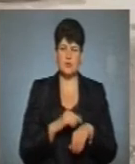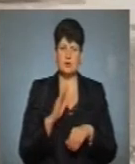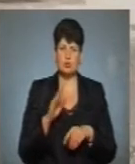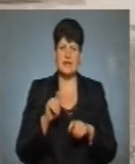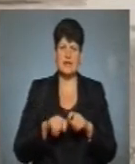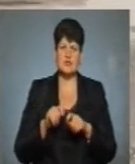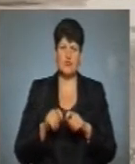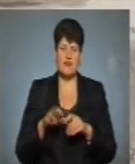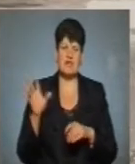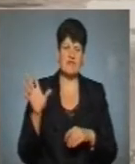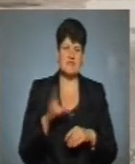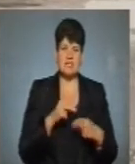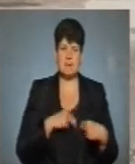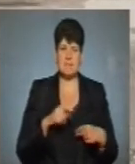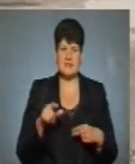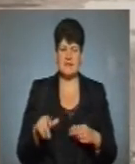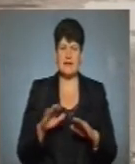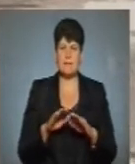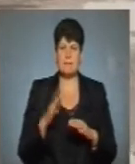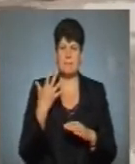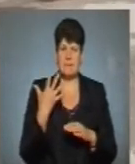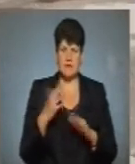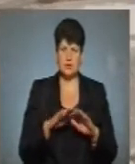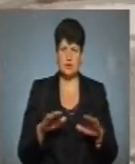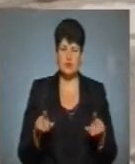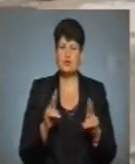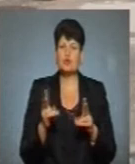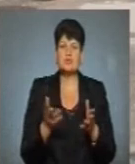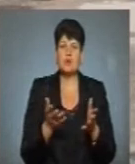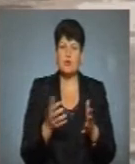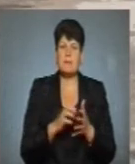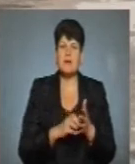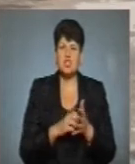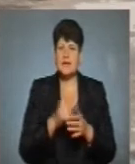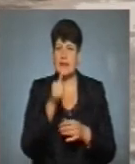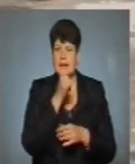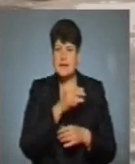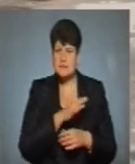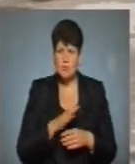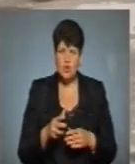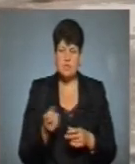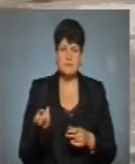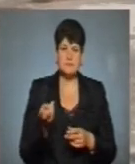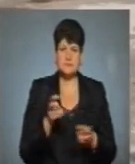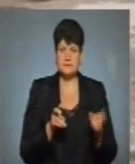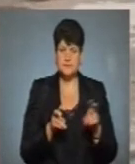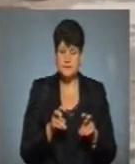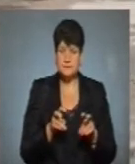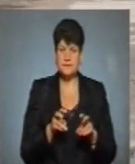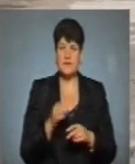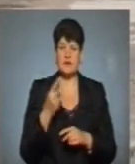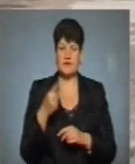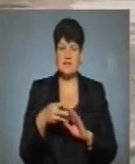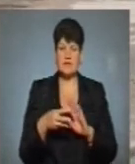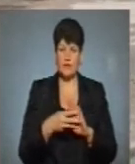тестування всіх працівників 5-го садочка. Хто з якоїсь причини не зможе з'явитися, то